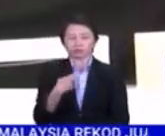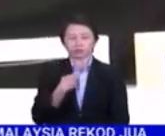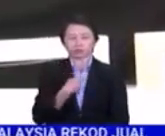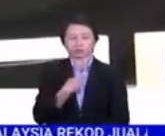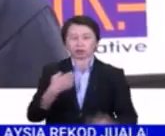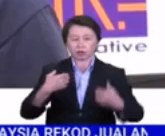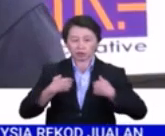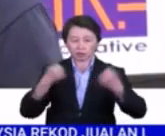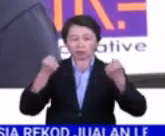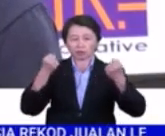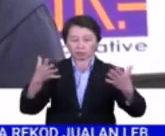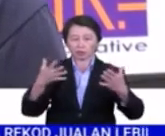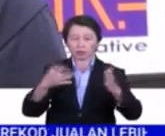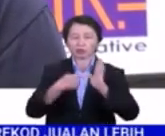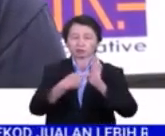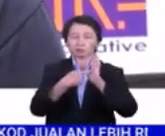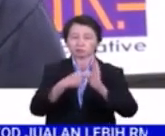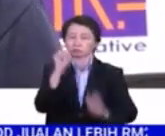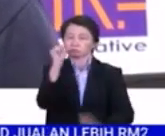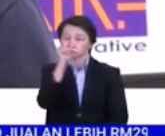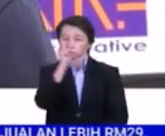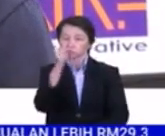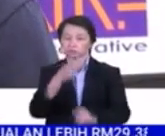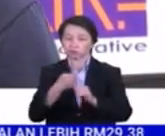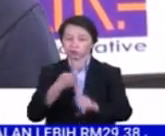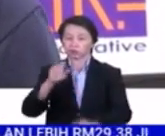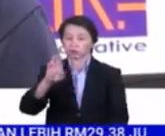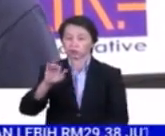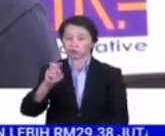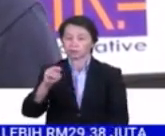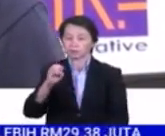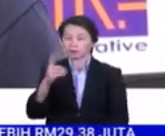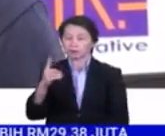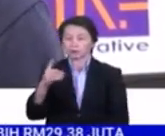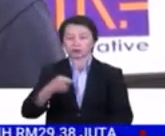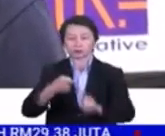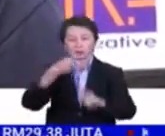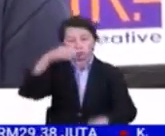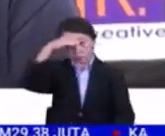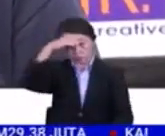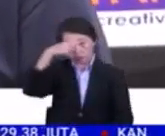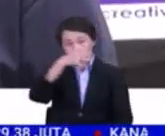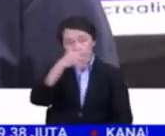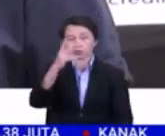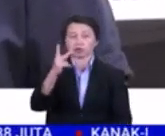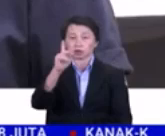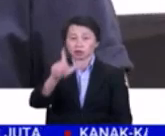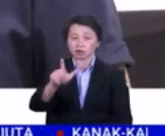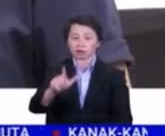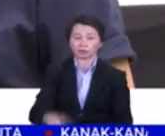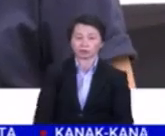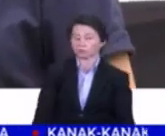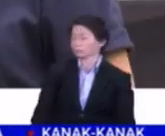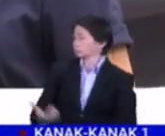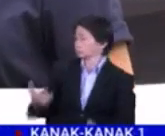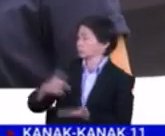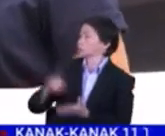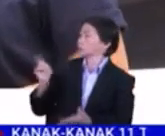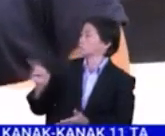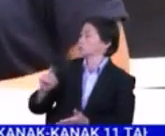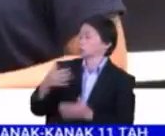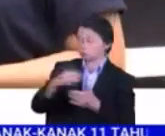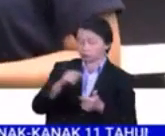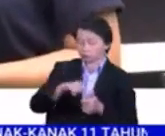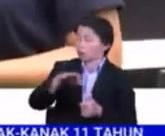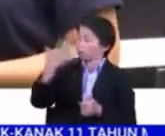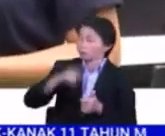kami juga ada banyak lagi persembahan daripada band-band dari Johor serta Kuala Lumpur. Boleh Puan kongsikan di mana lagi lokasi selepas